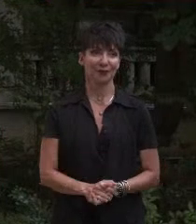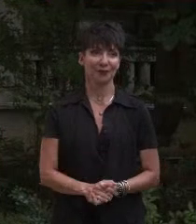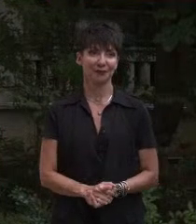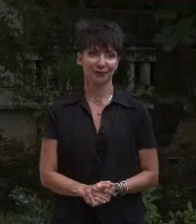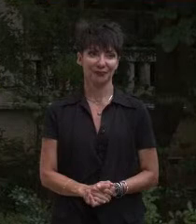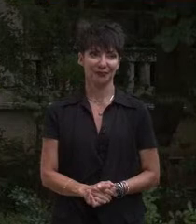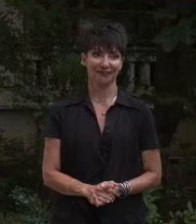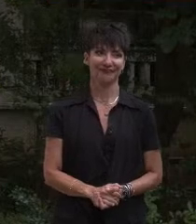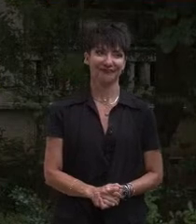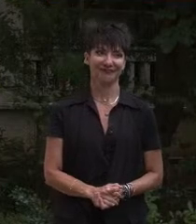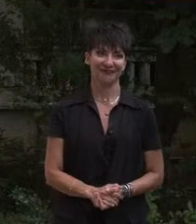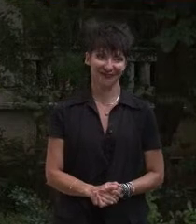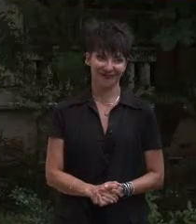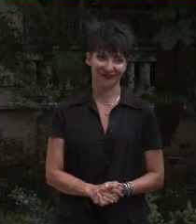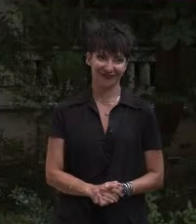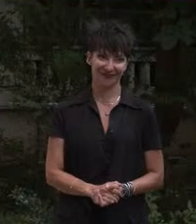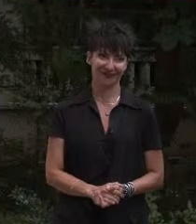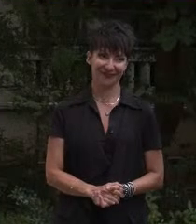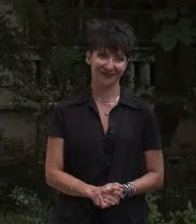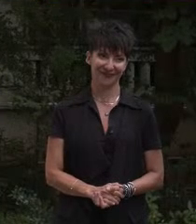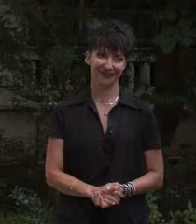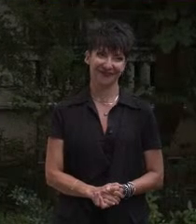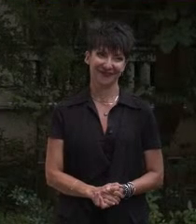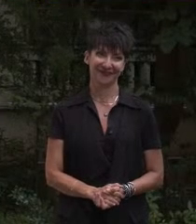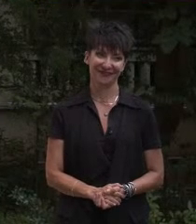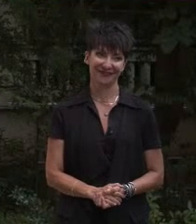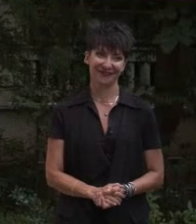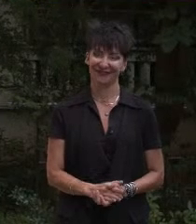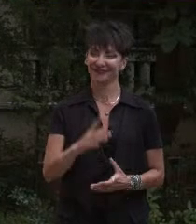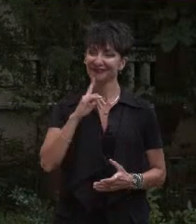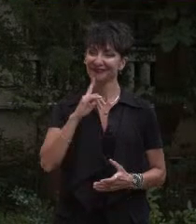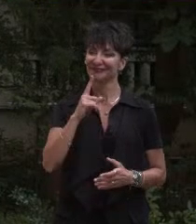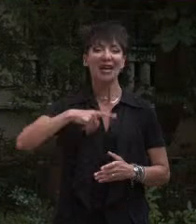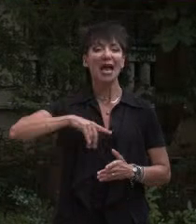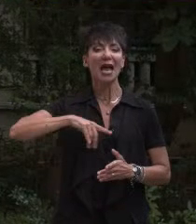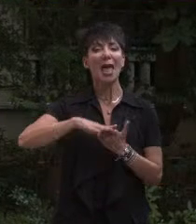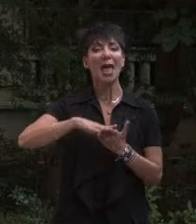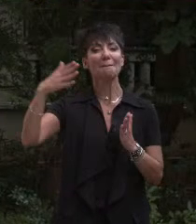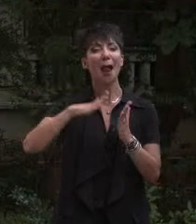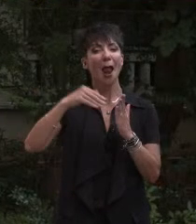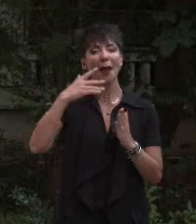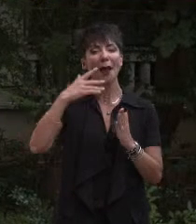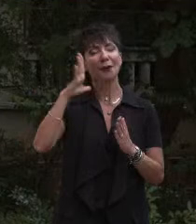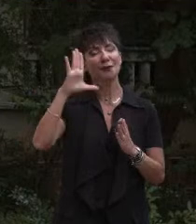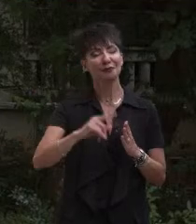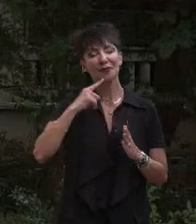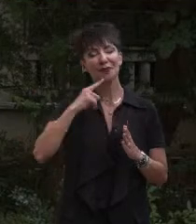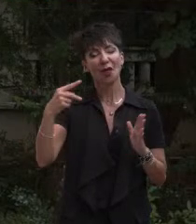Τα έργα που πήραν το 2ο και το 3ο βραβείο θα εκτυπωθούν για ημερολόγιο του 2022.